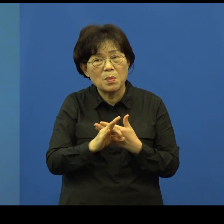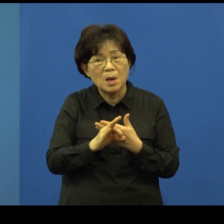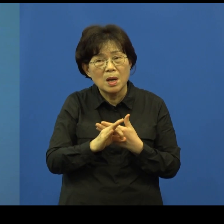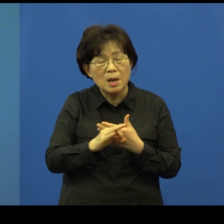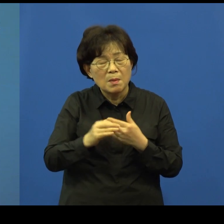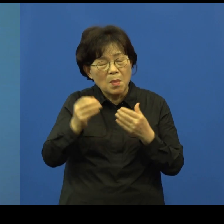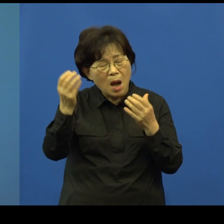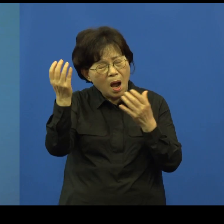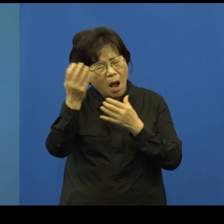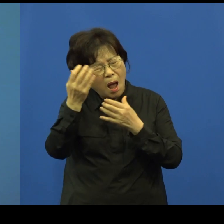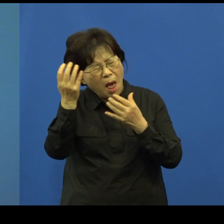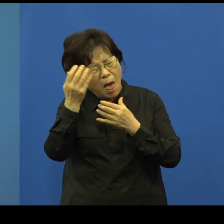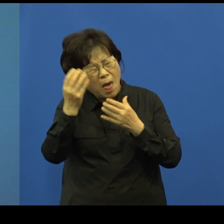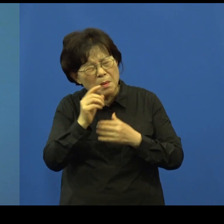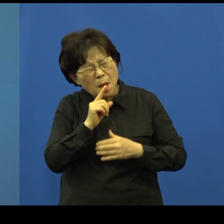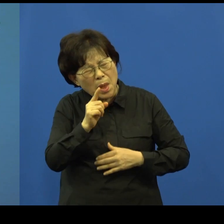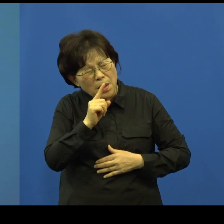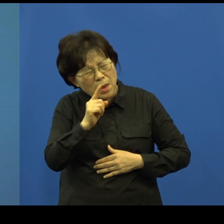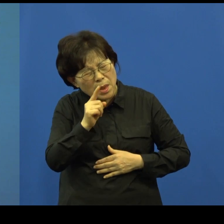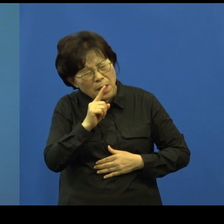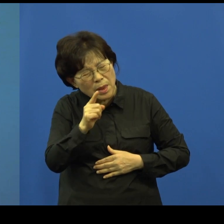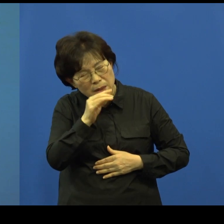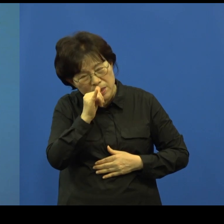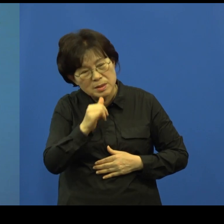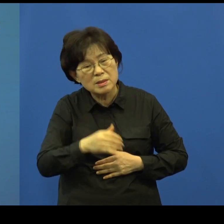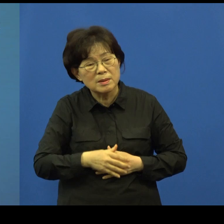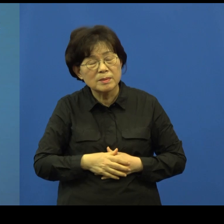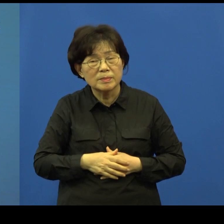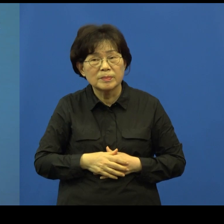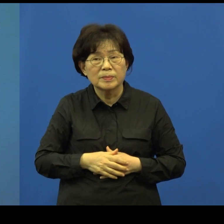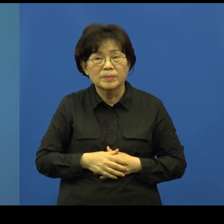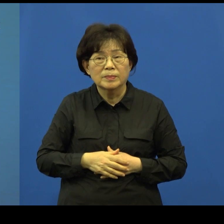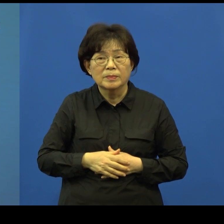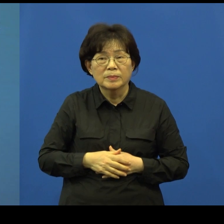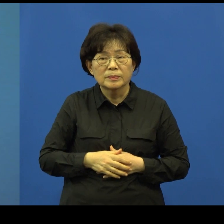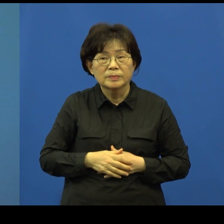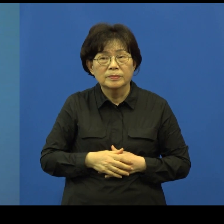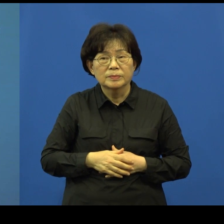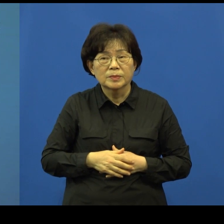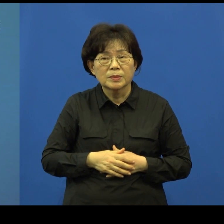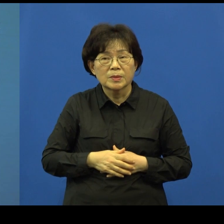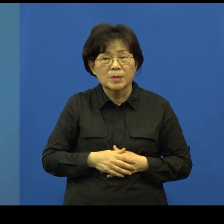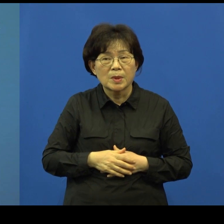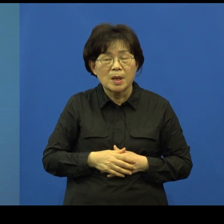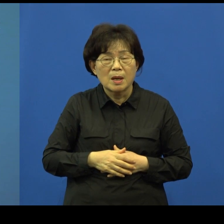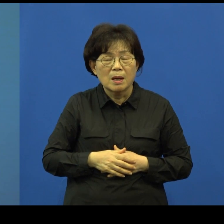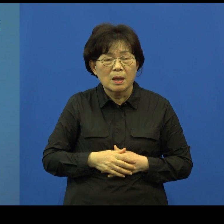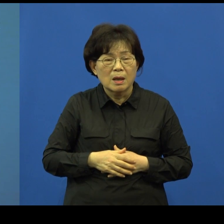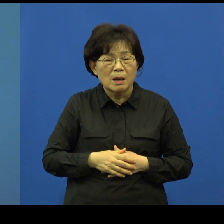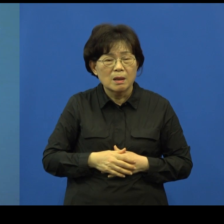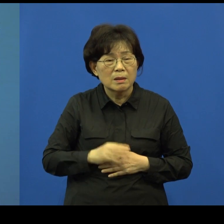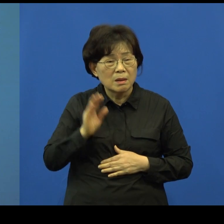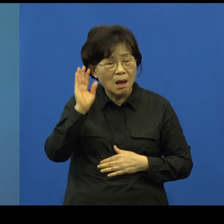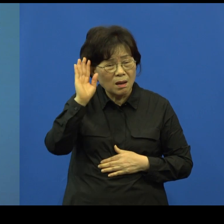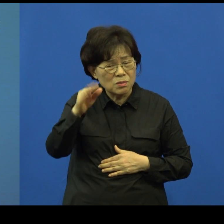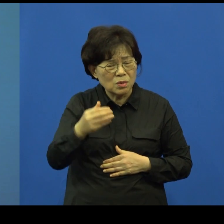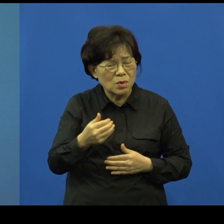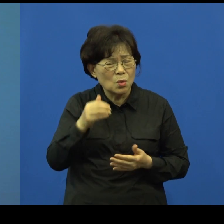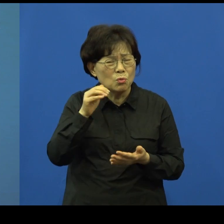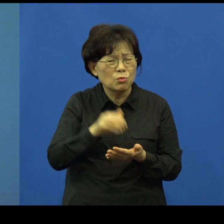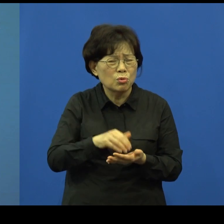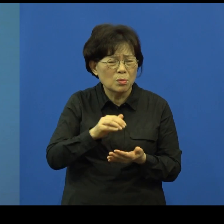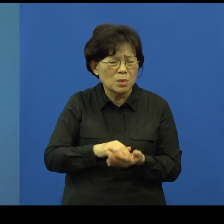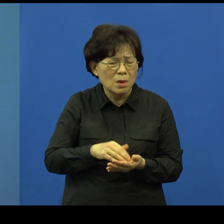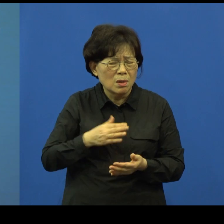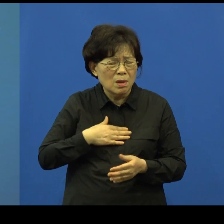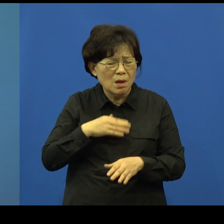치중의 말을 막 쏟아내죠. 하나도 쓸 말이 없어요. 그래서 술 깬 다음에 막 후회하잖아. 내가 그 말을 했다고?